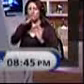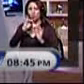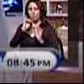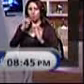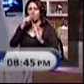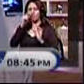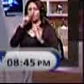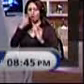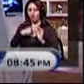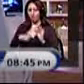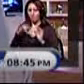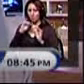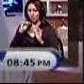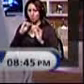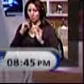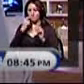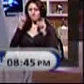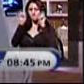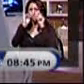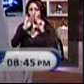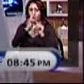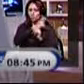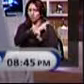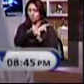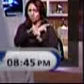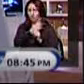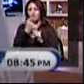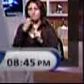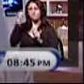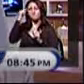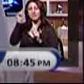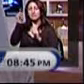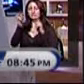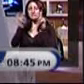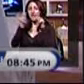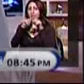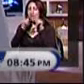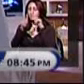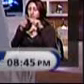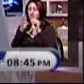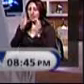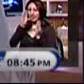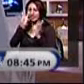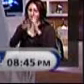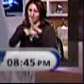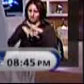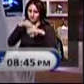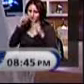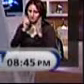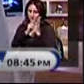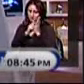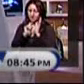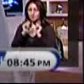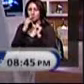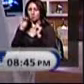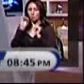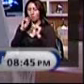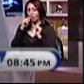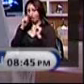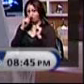قطاع موجود لا يمكن انكاره، واخد بال حضرتك؟ وبالتالي الروايه بتقول كده، بتقول انه نتوهم